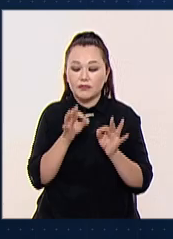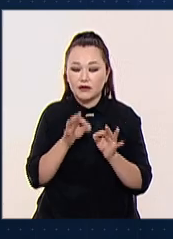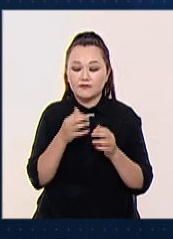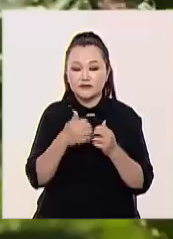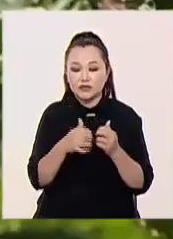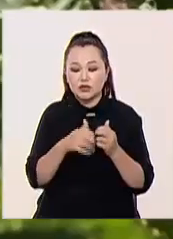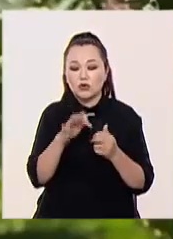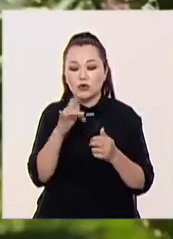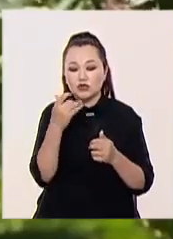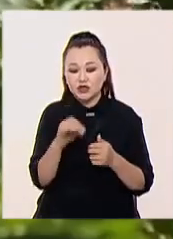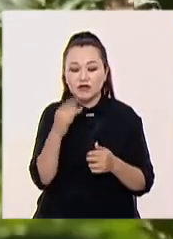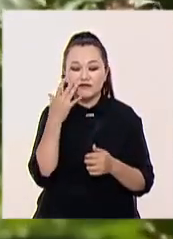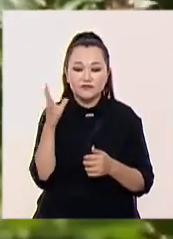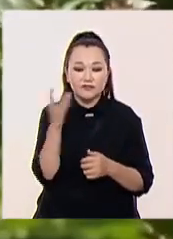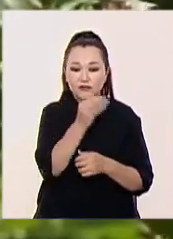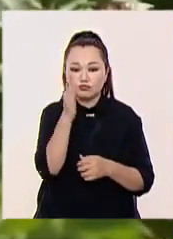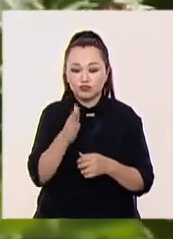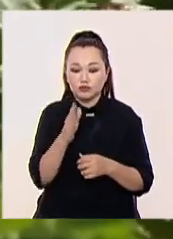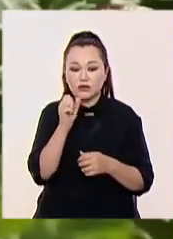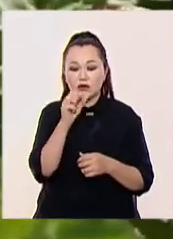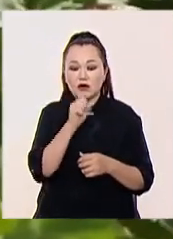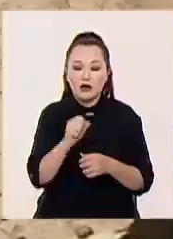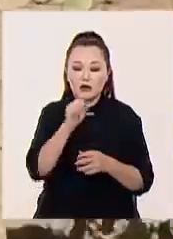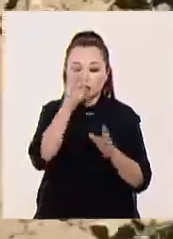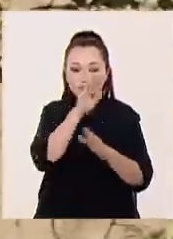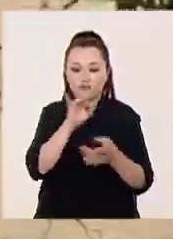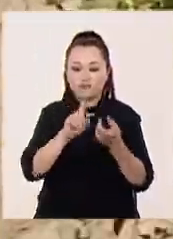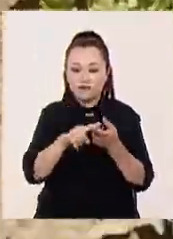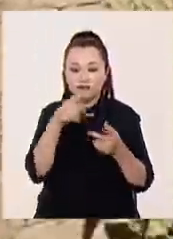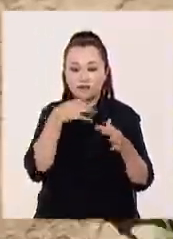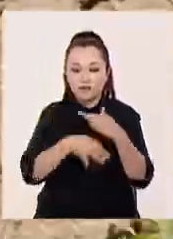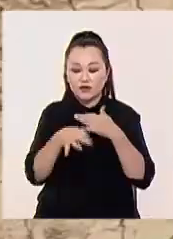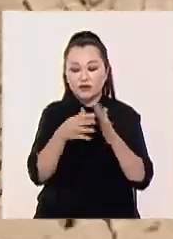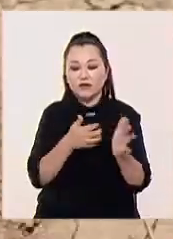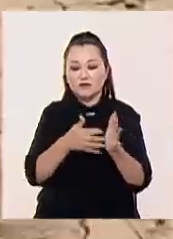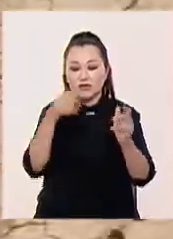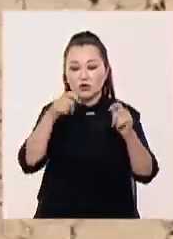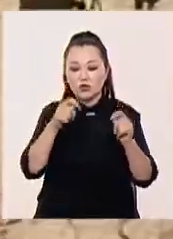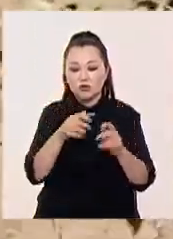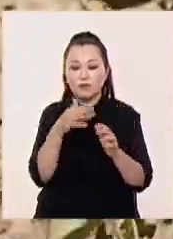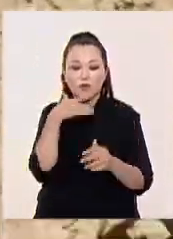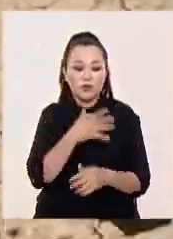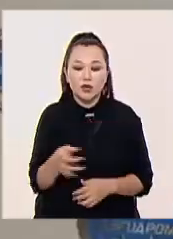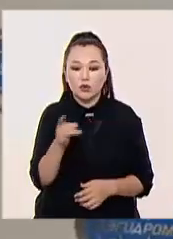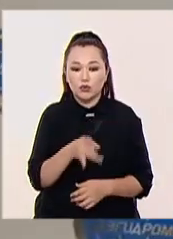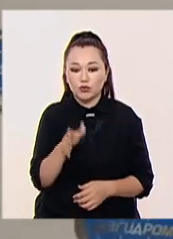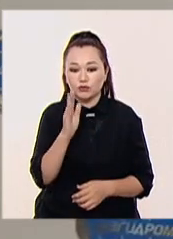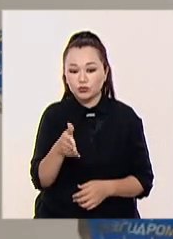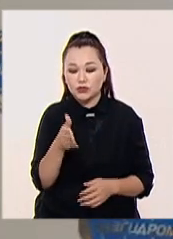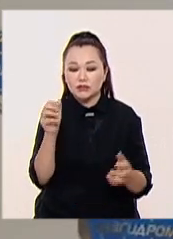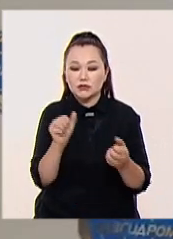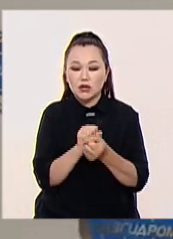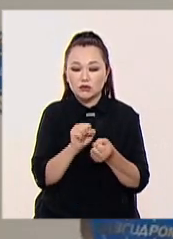везде будет. Меж тем, в августе по агрометеорологическому прогнозу опять будет дефицит осадков во многих регионах.